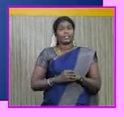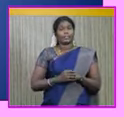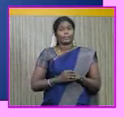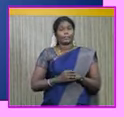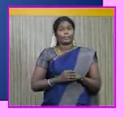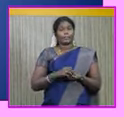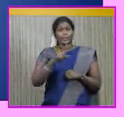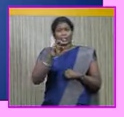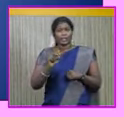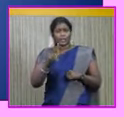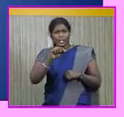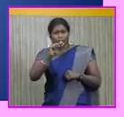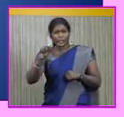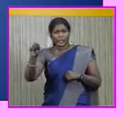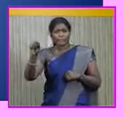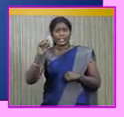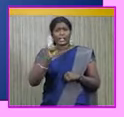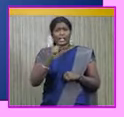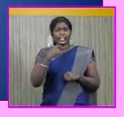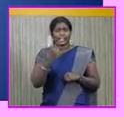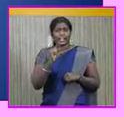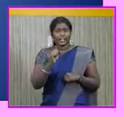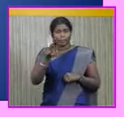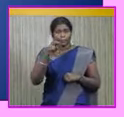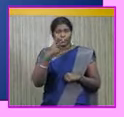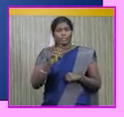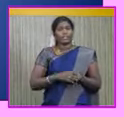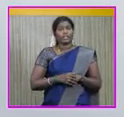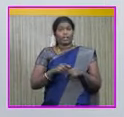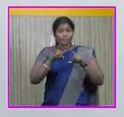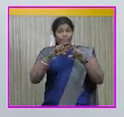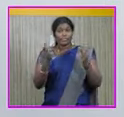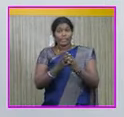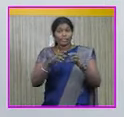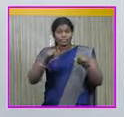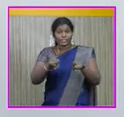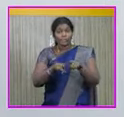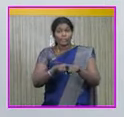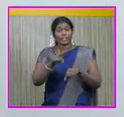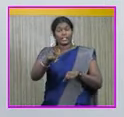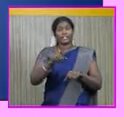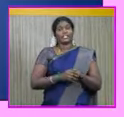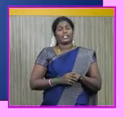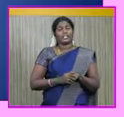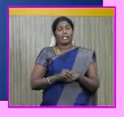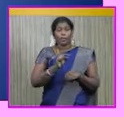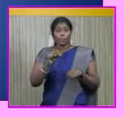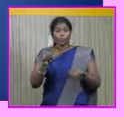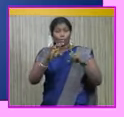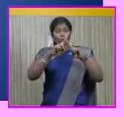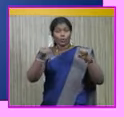என்ன வார்த்தை, குறிப்பிட்ட வார்த்தை என்ன அப்படின்னு பார்த்தா வடிவொப்புமை. வடிவொப்புமை குறியானது டேஷ் முக்கோணங்களை